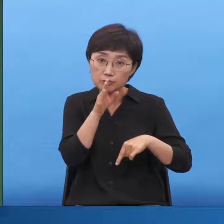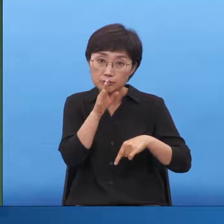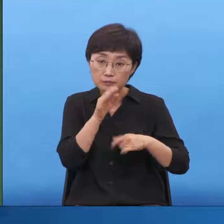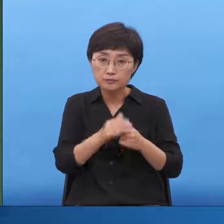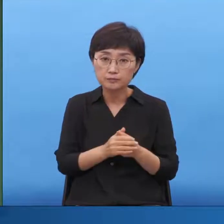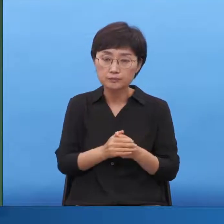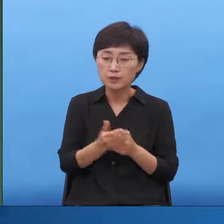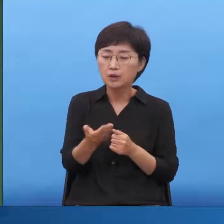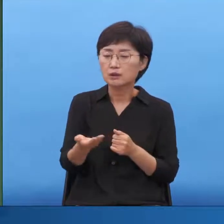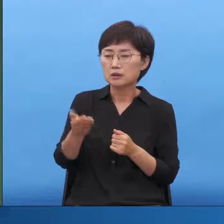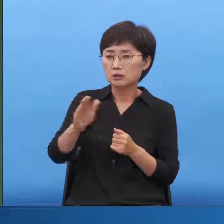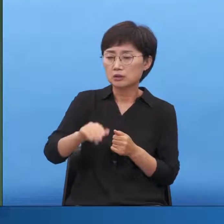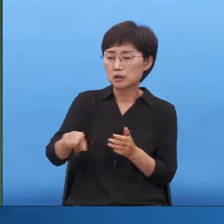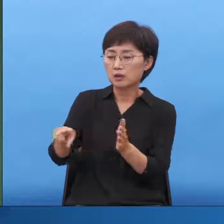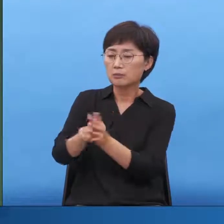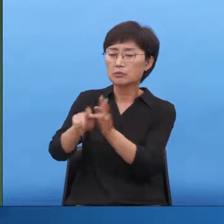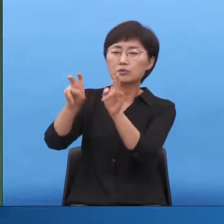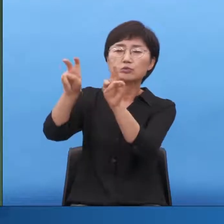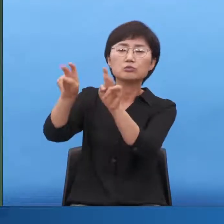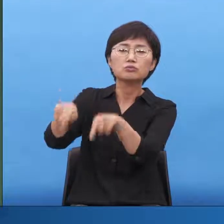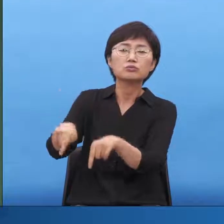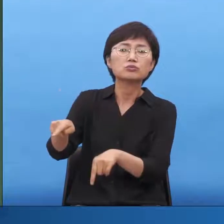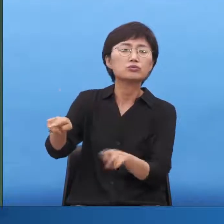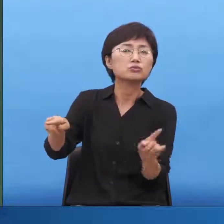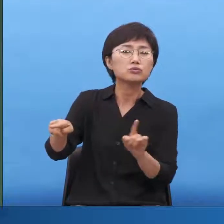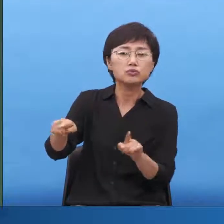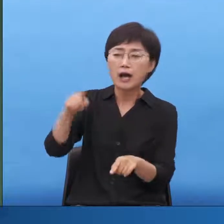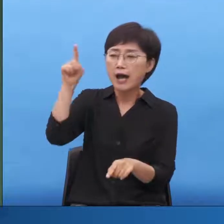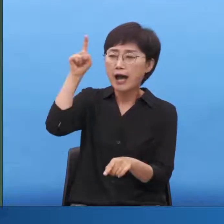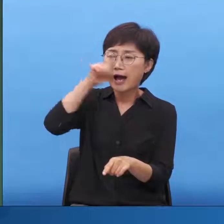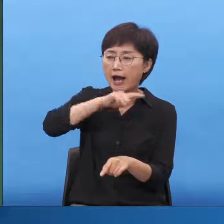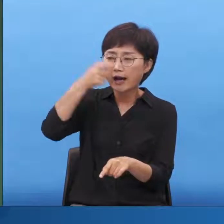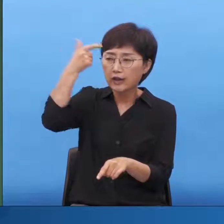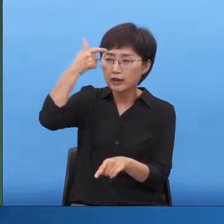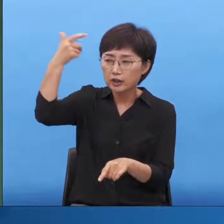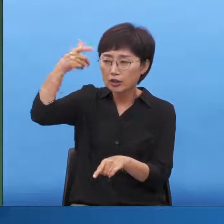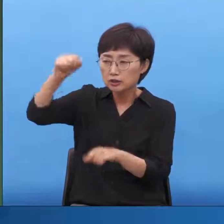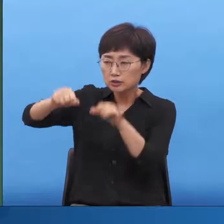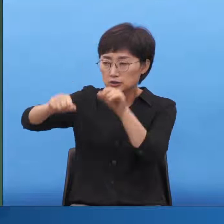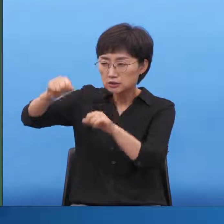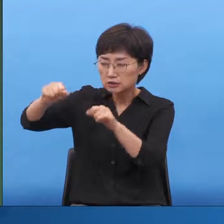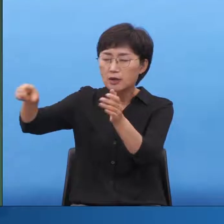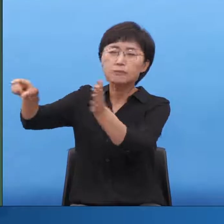무당들은 악령이 실제 역사하는 걸 믿잖아요. 근데 우리는 성령이 역사하는 걸 안 믿어.